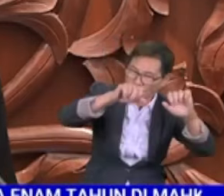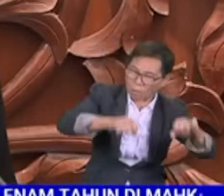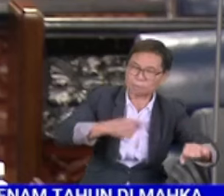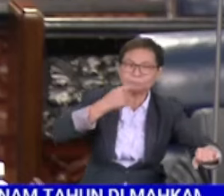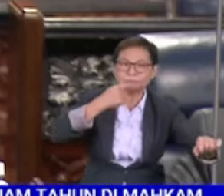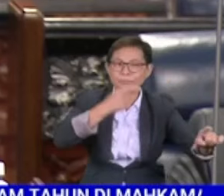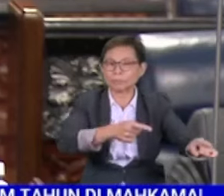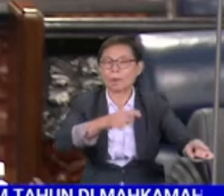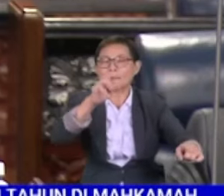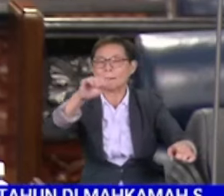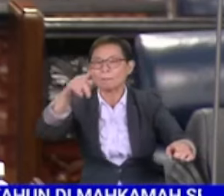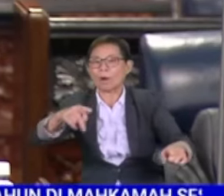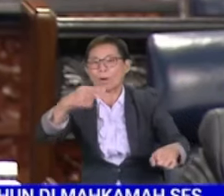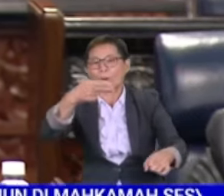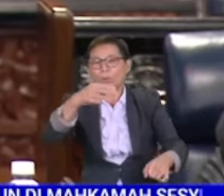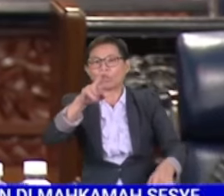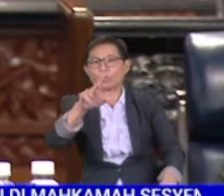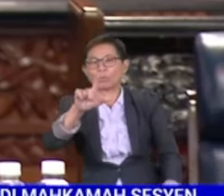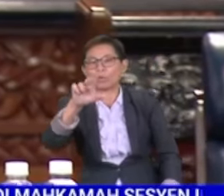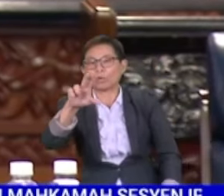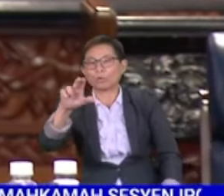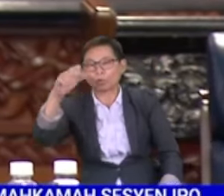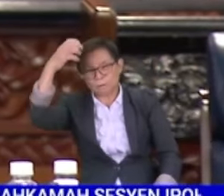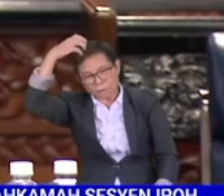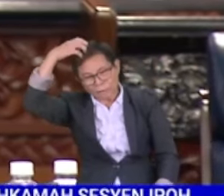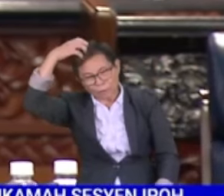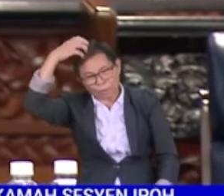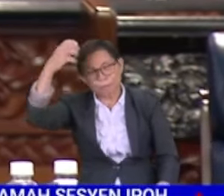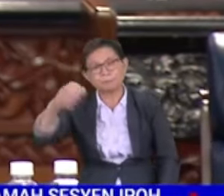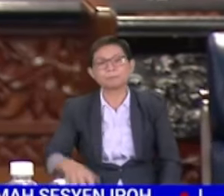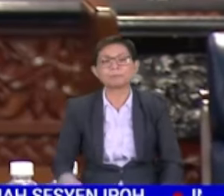Beliau menjawab pertanyaan Ahli Parlimen Hulu Selangor Mohd Hasnizan Harun.